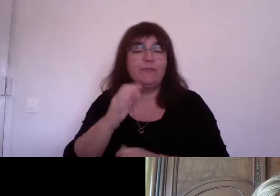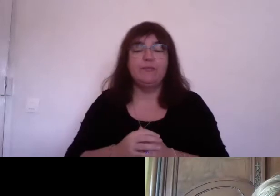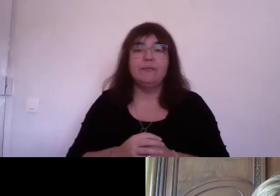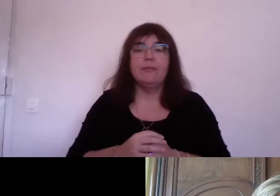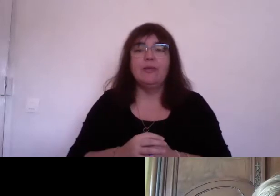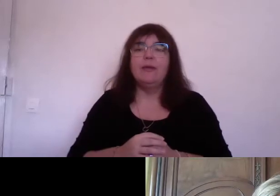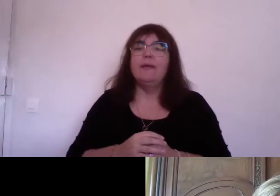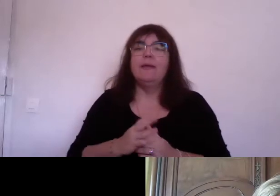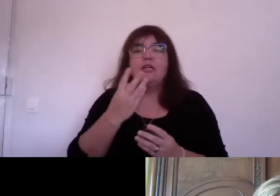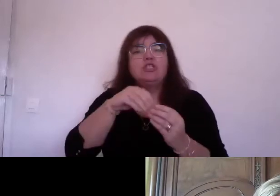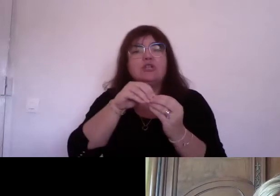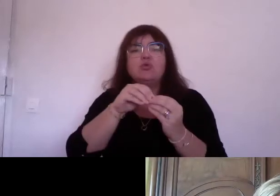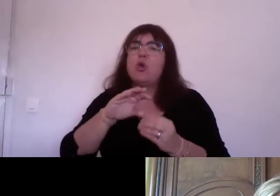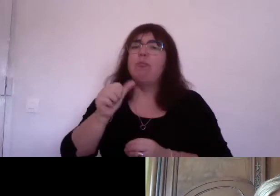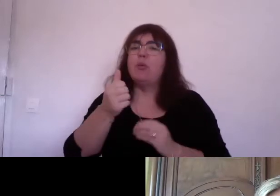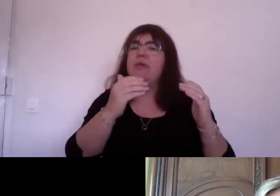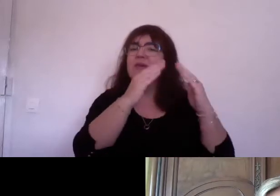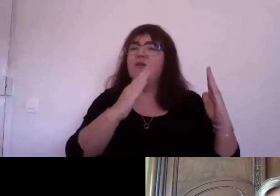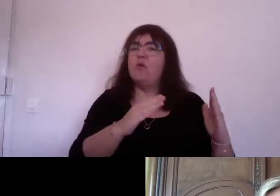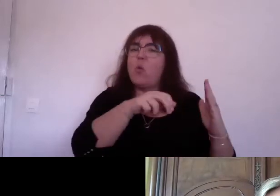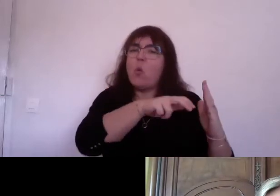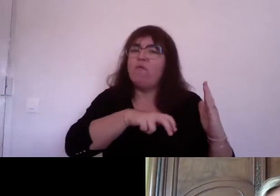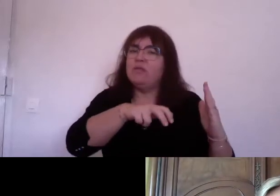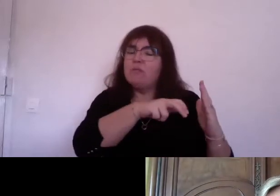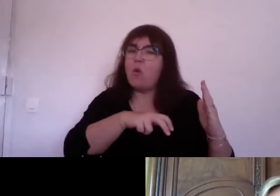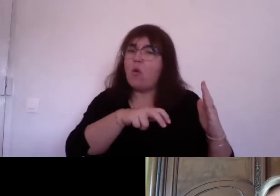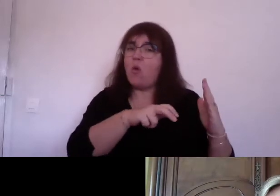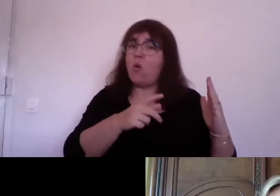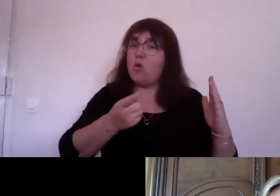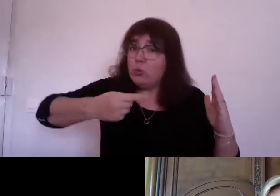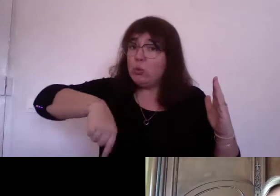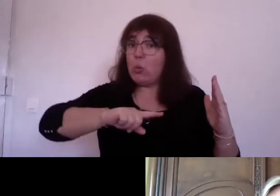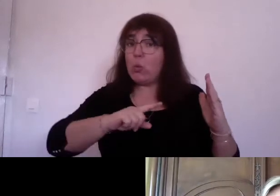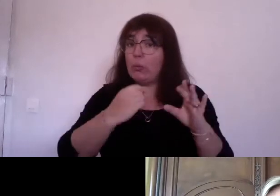confinement, justement, on a également travaillé